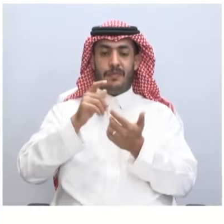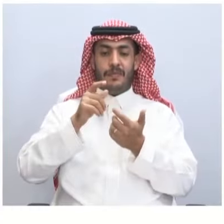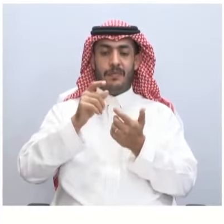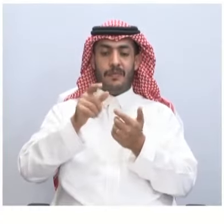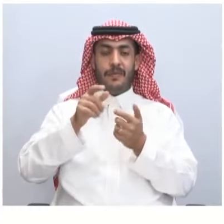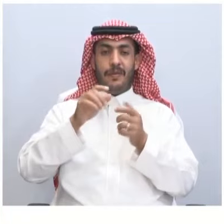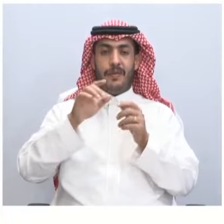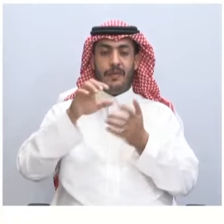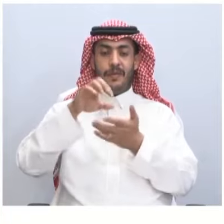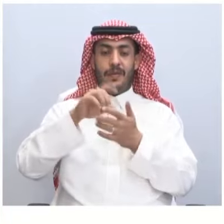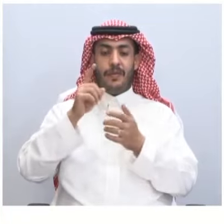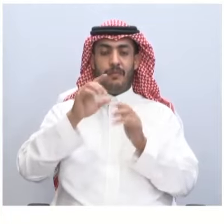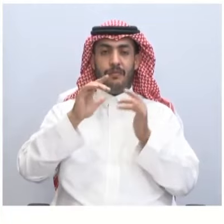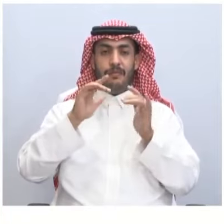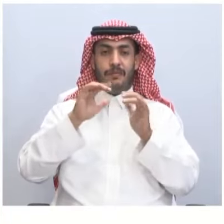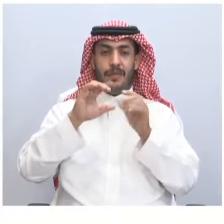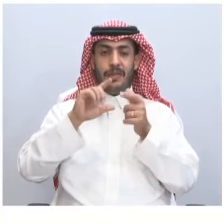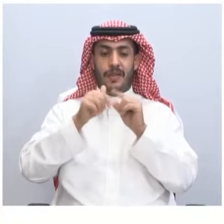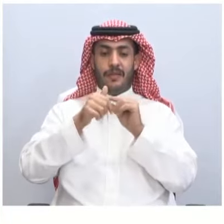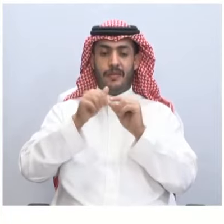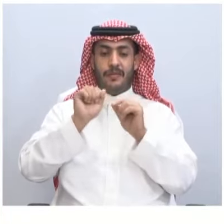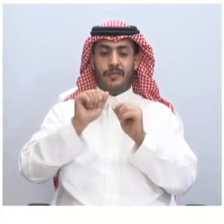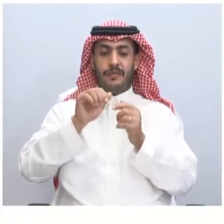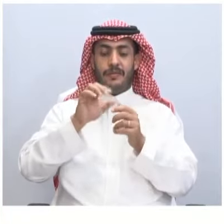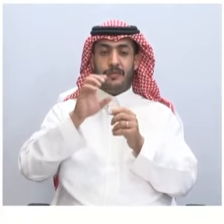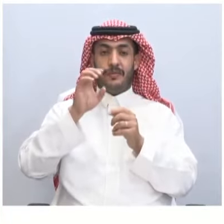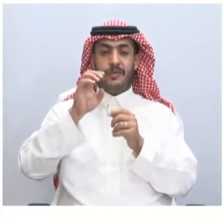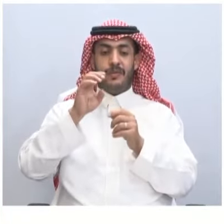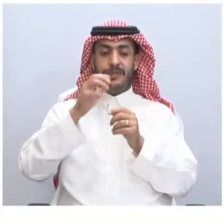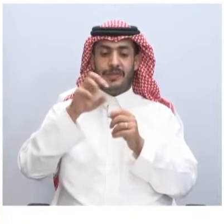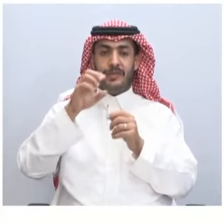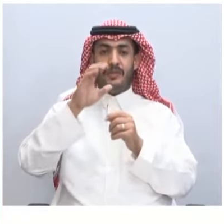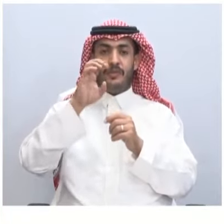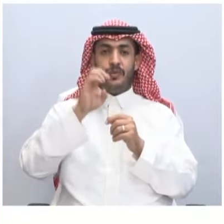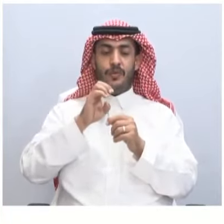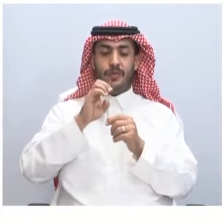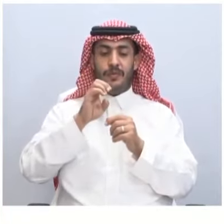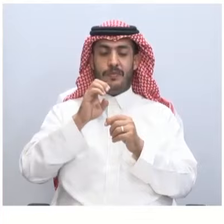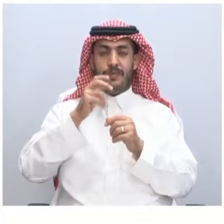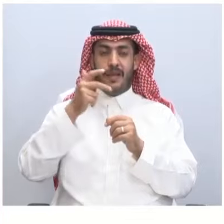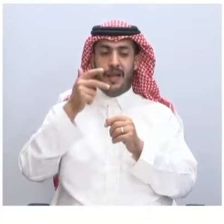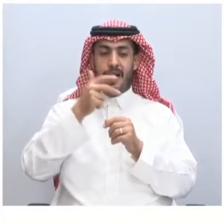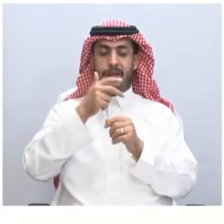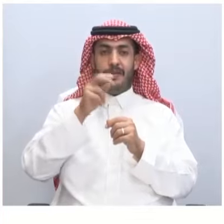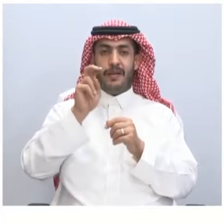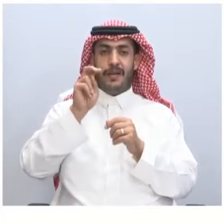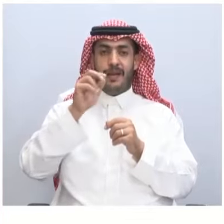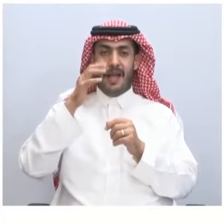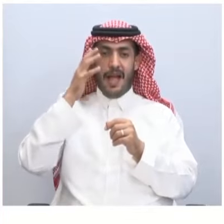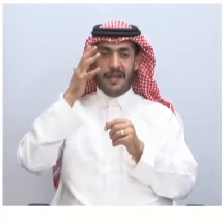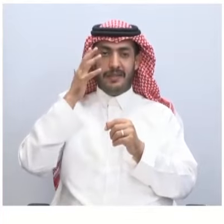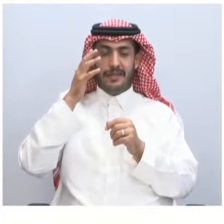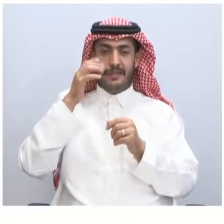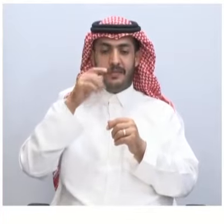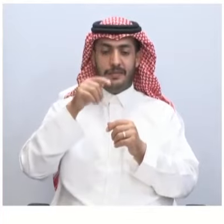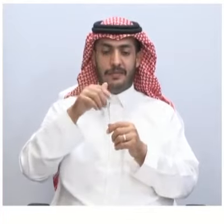مجلس التعاون لدول الخليج العربيه في الجزء الجنوبي الغربي من قاره اسيا هذا